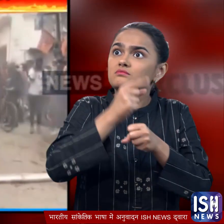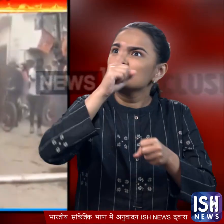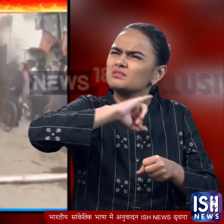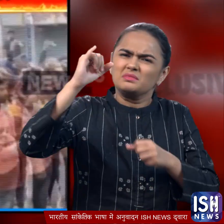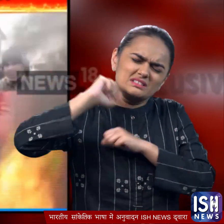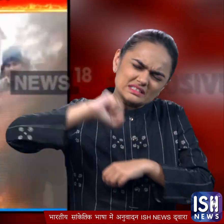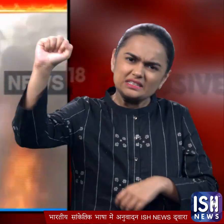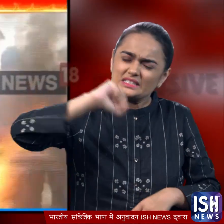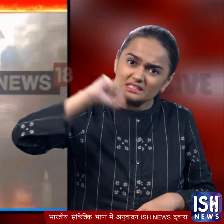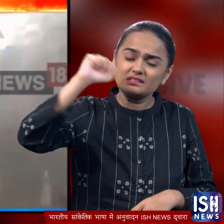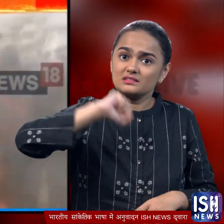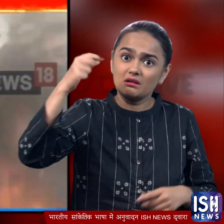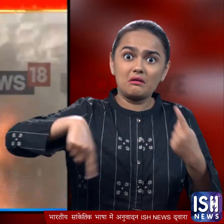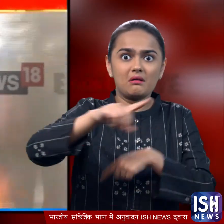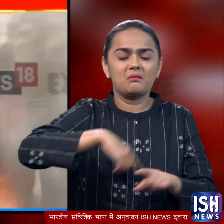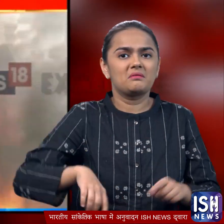खूब नारे लगाए।